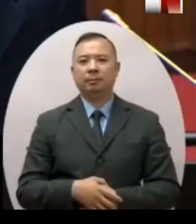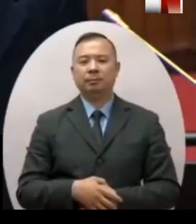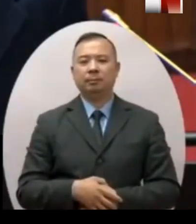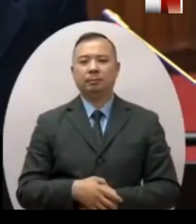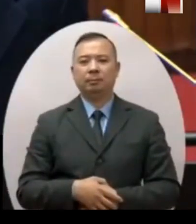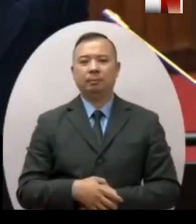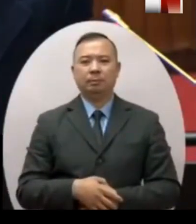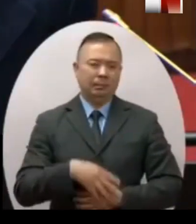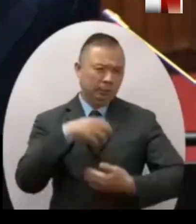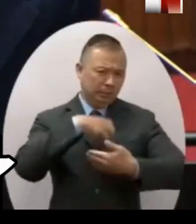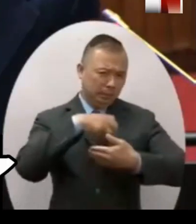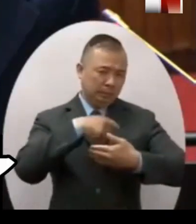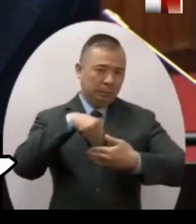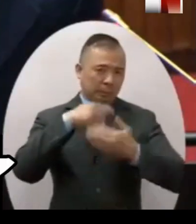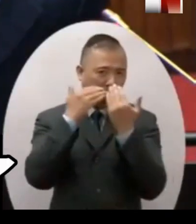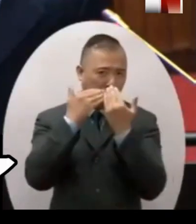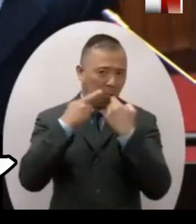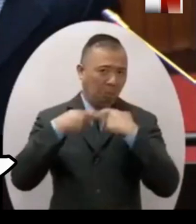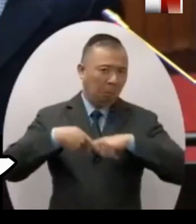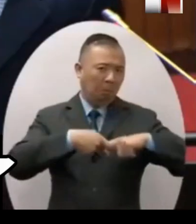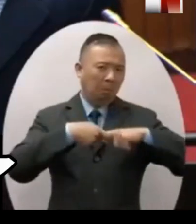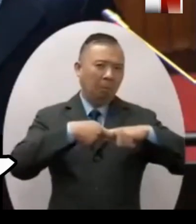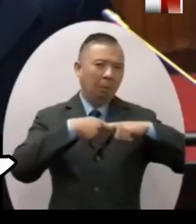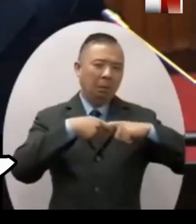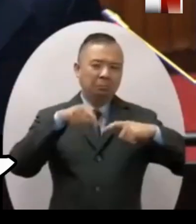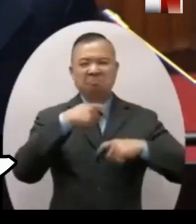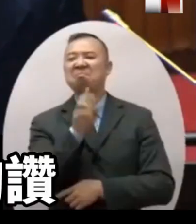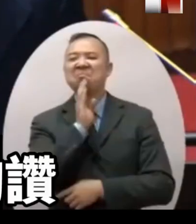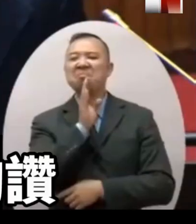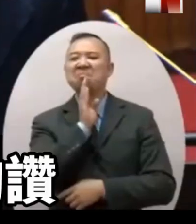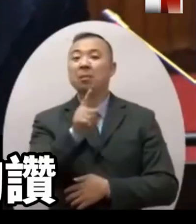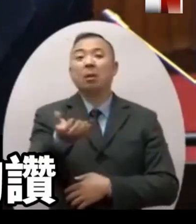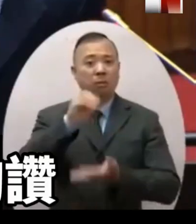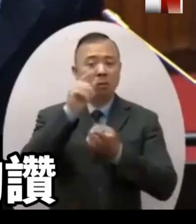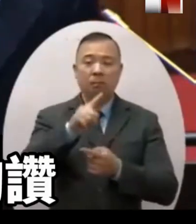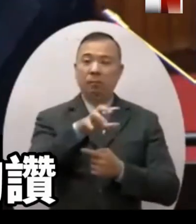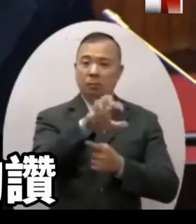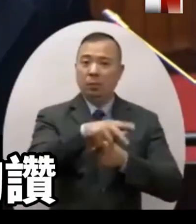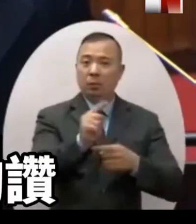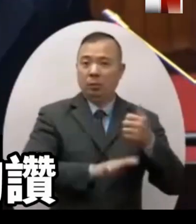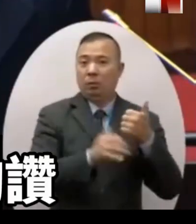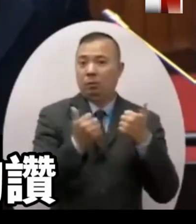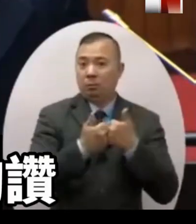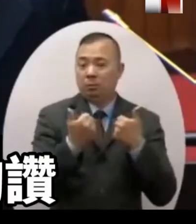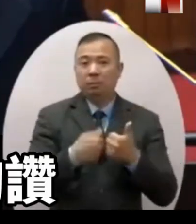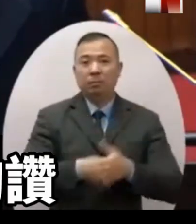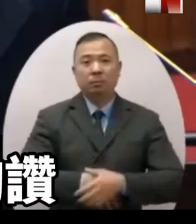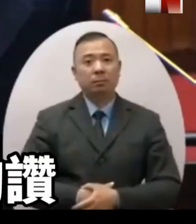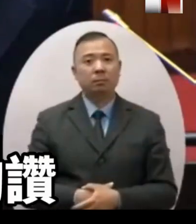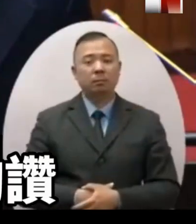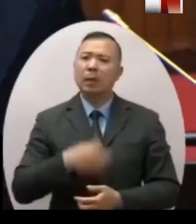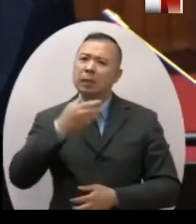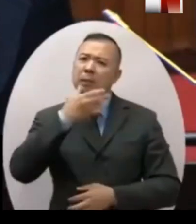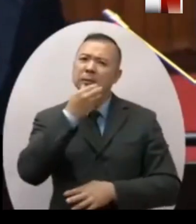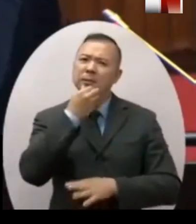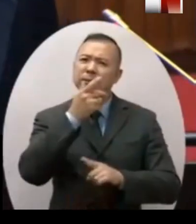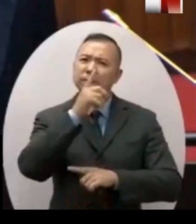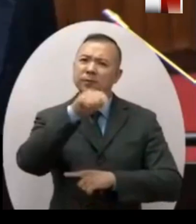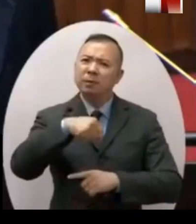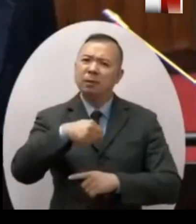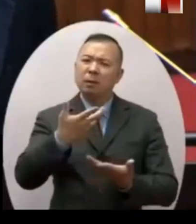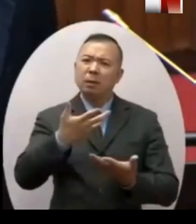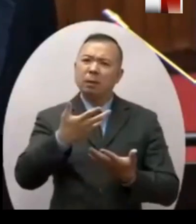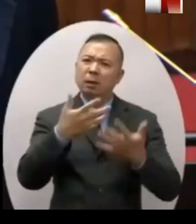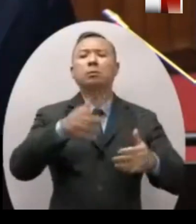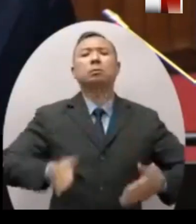嫌疑非常重。比如说，刚才就有人提到了农委会那个幸福餐，我赞就我赞，他年度预算